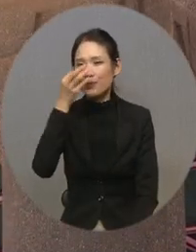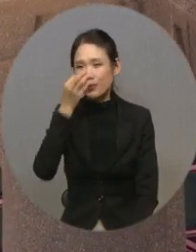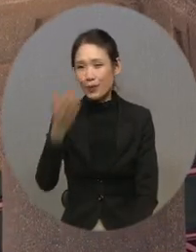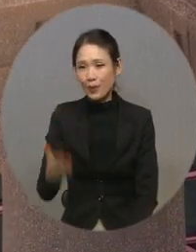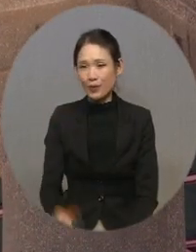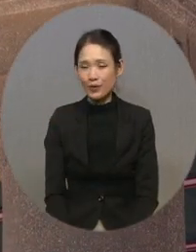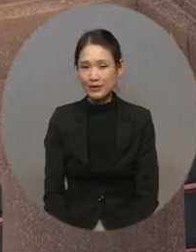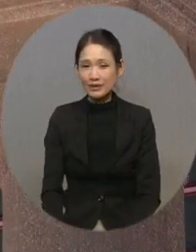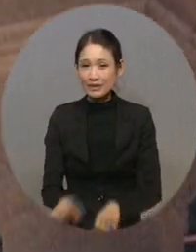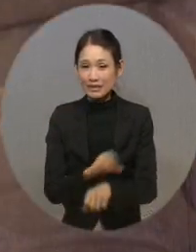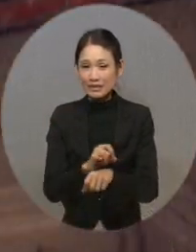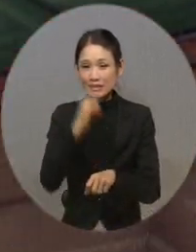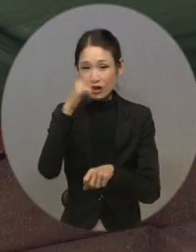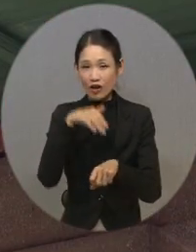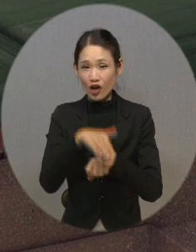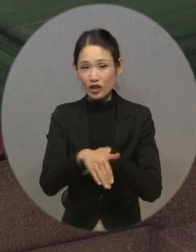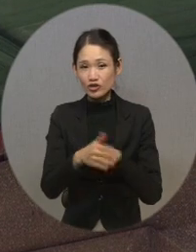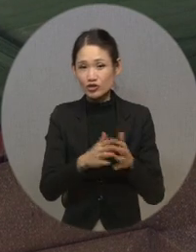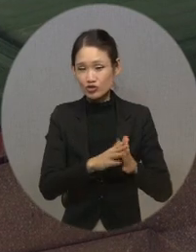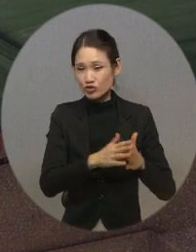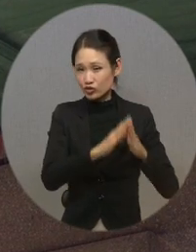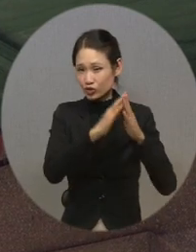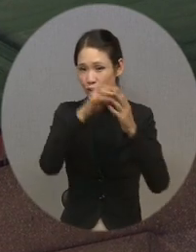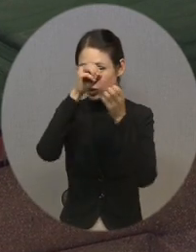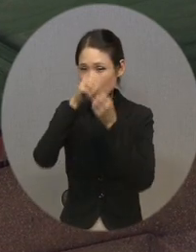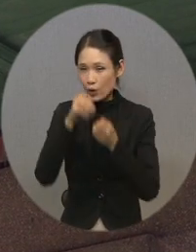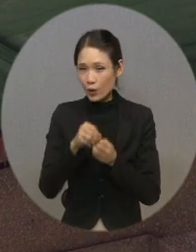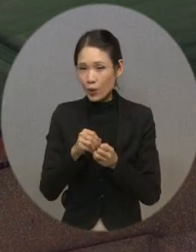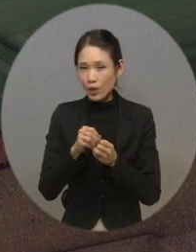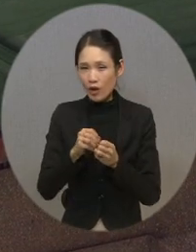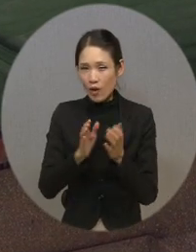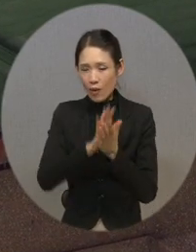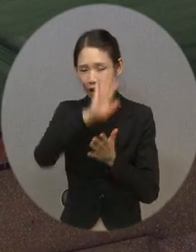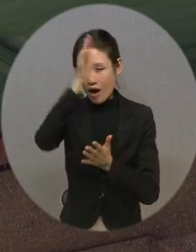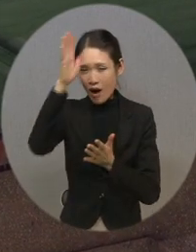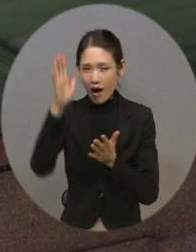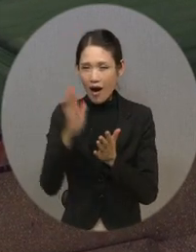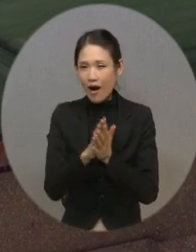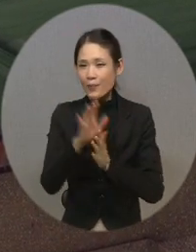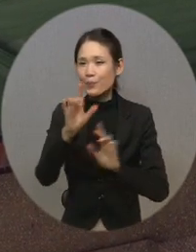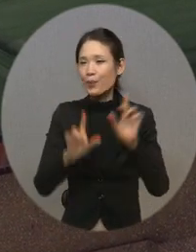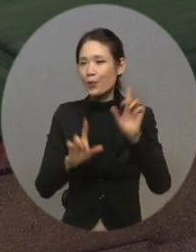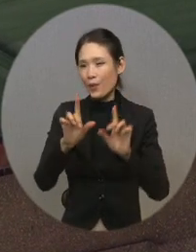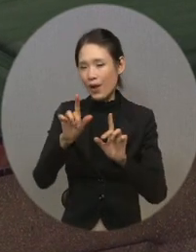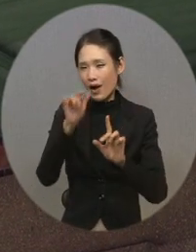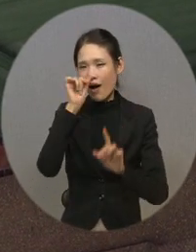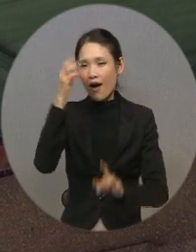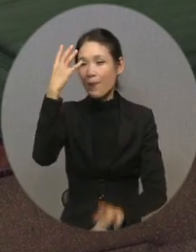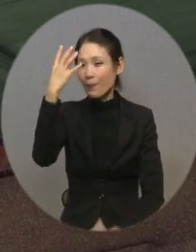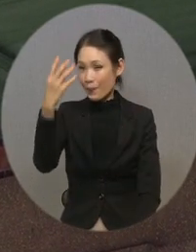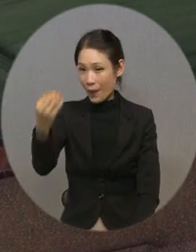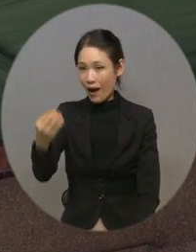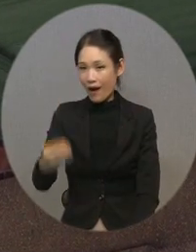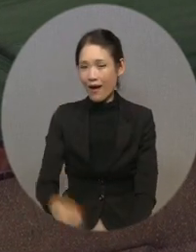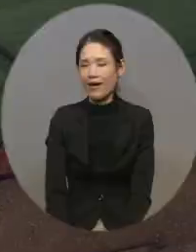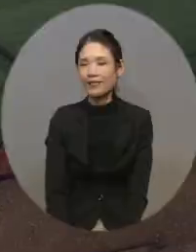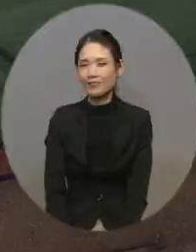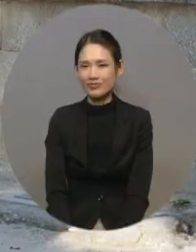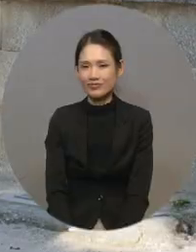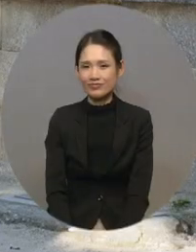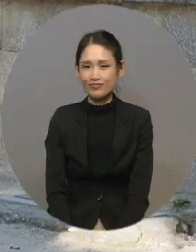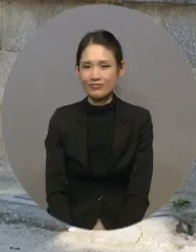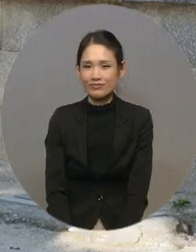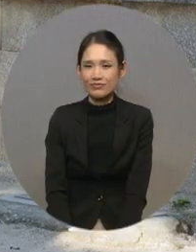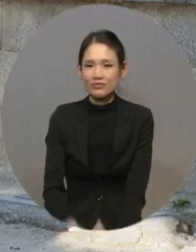특히 서양식 구조와 전통 양식이 가미된 화려한 난간과 문양이 돋보이는 건축물입니다.